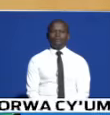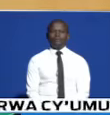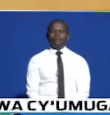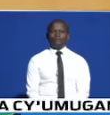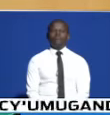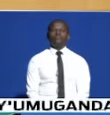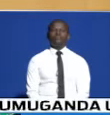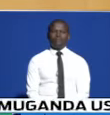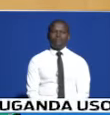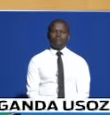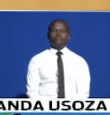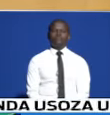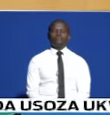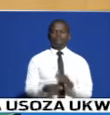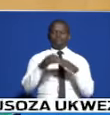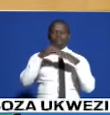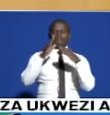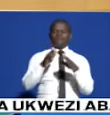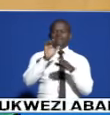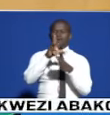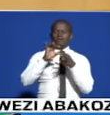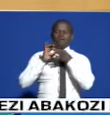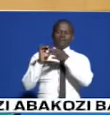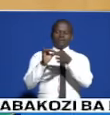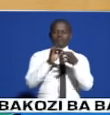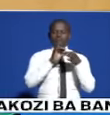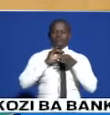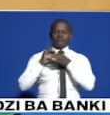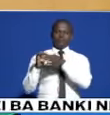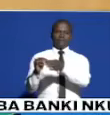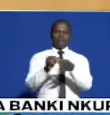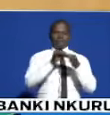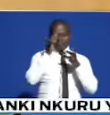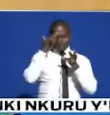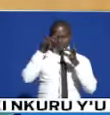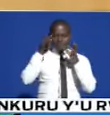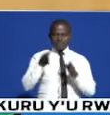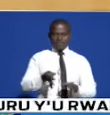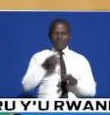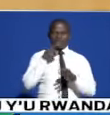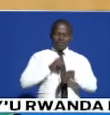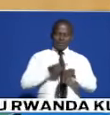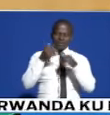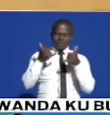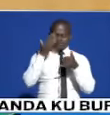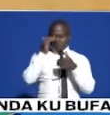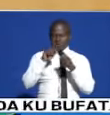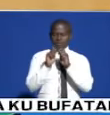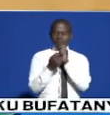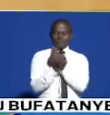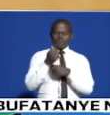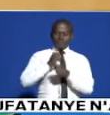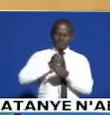these reforms. Abayobozi b'umuryango wa Afurika yunze ubumwe bafashe icyemezo ku gihe kigeze ngo duhindure imikorere